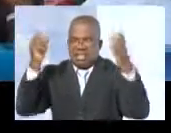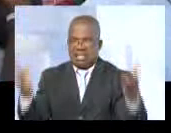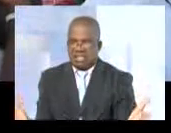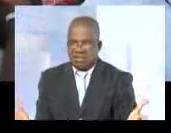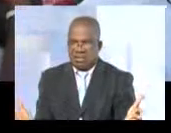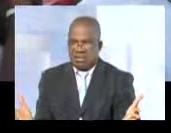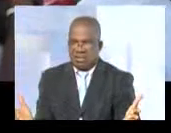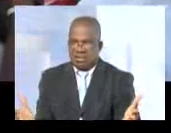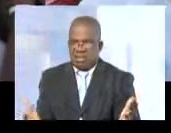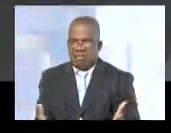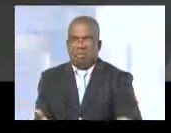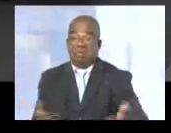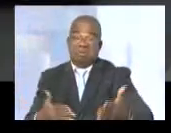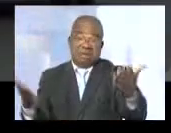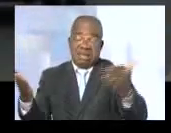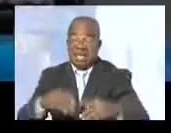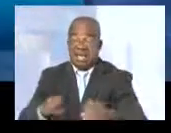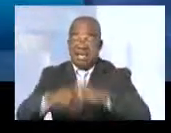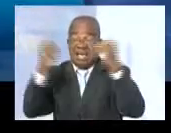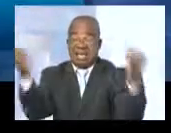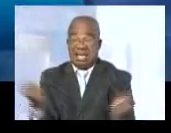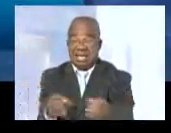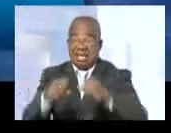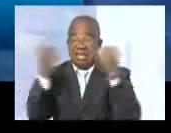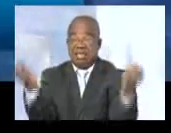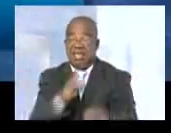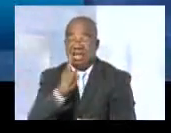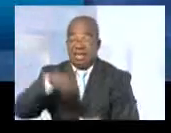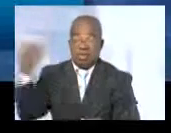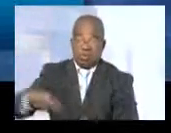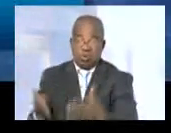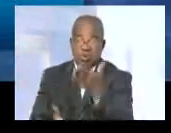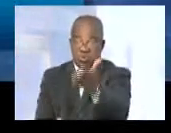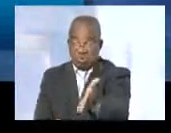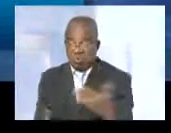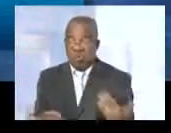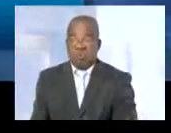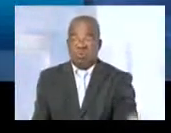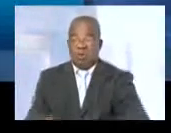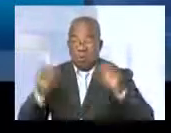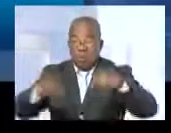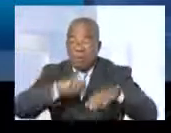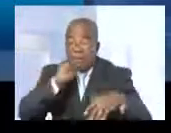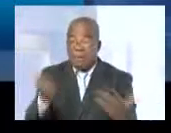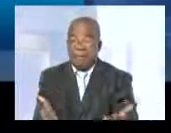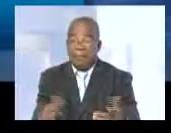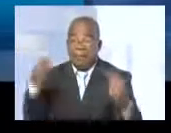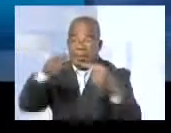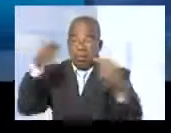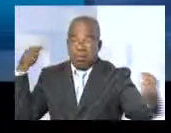et on va partir pour les laisser. Les chauffeurs de Gbaka restent attachés au dénouement heureux des négociations. Leur